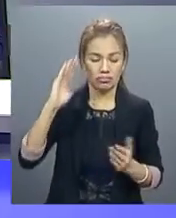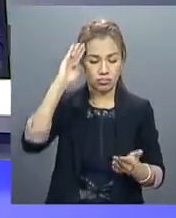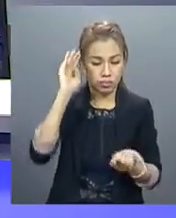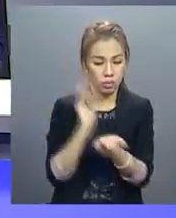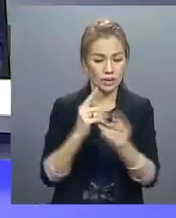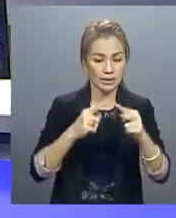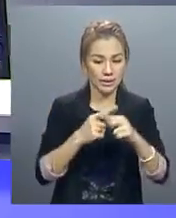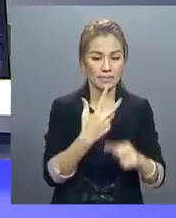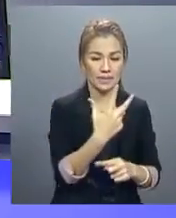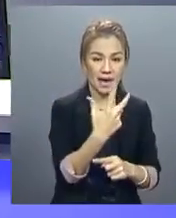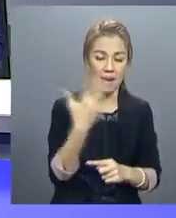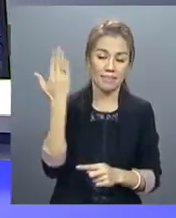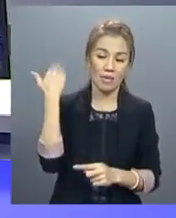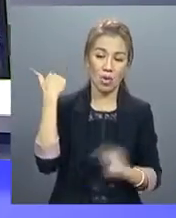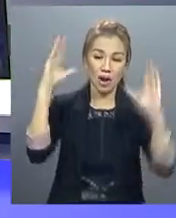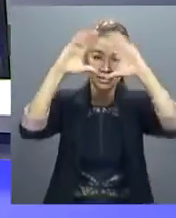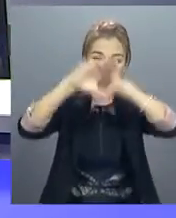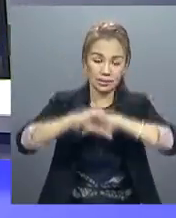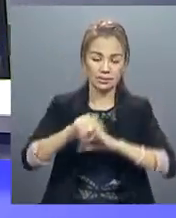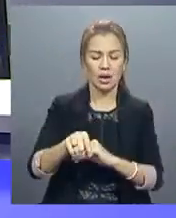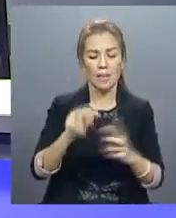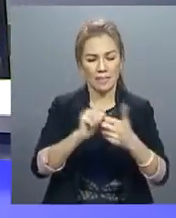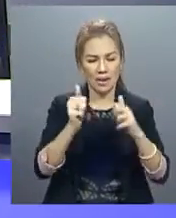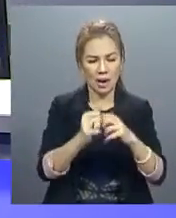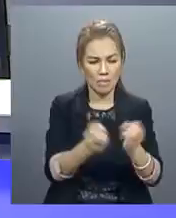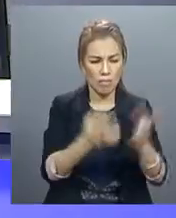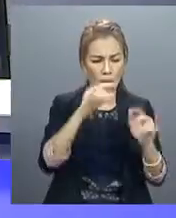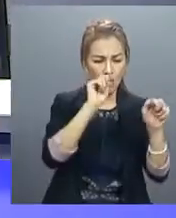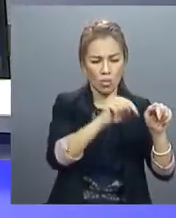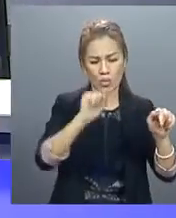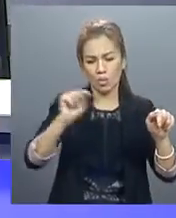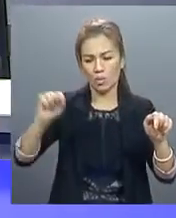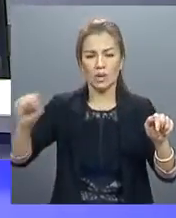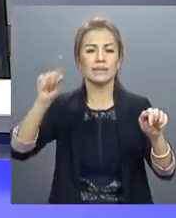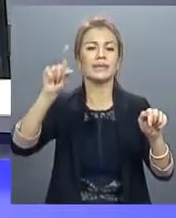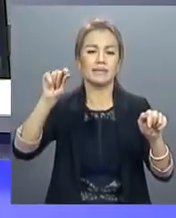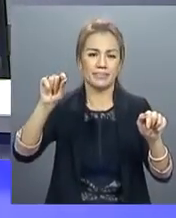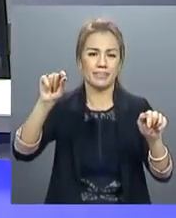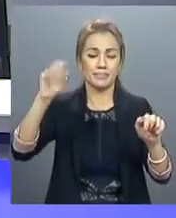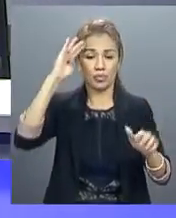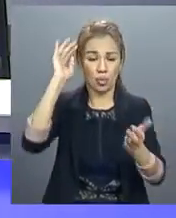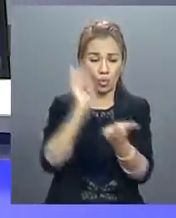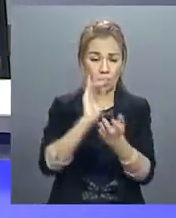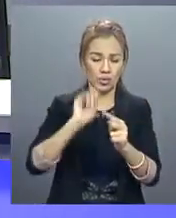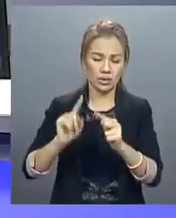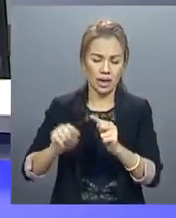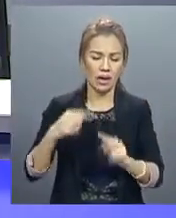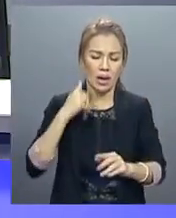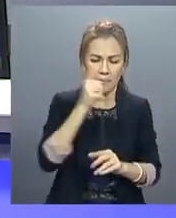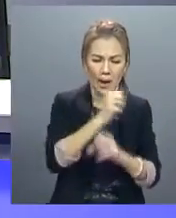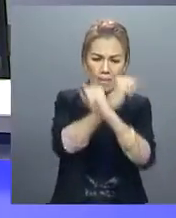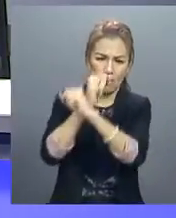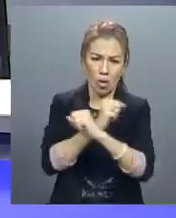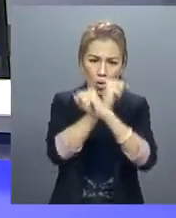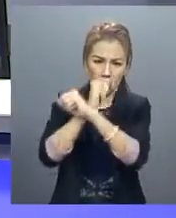ปลอดภัยหลังเมื่อคืนที่ผ่านมานะครับได้เกิดเหตุความไม่สงบเกือบ20จุดครับเจ้าหน้าที่ต้องเพิ่มความเข้มงวดเพื่อป้องกันการก่อเหตุซ้ำติ